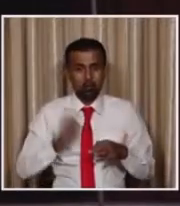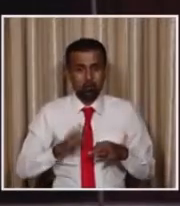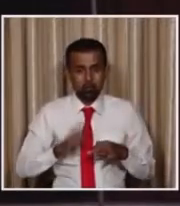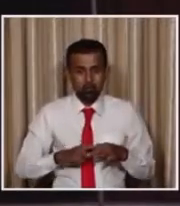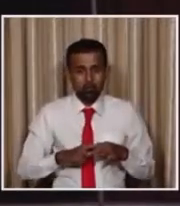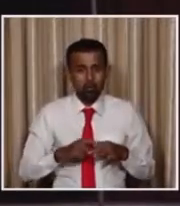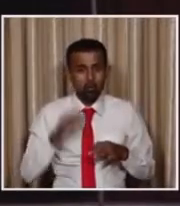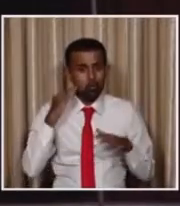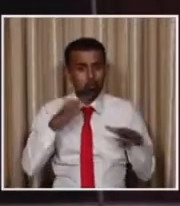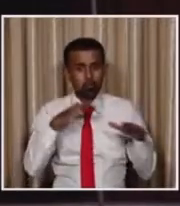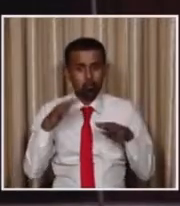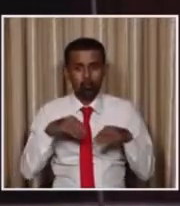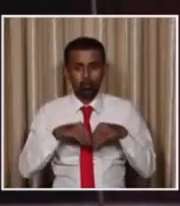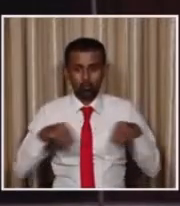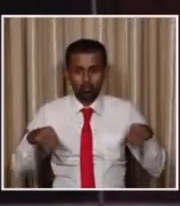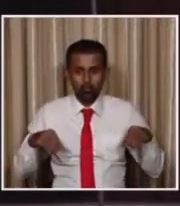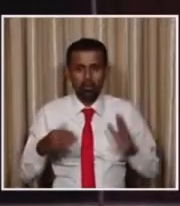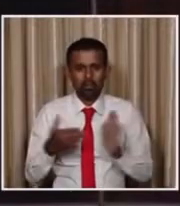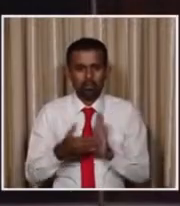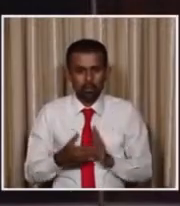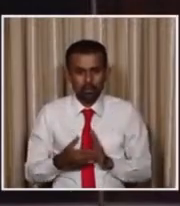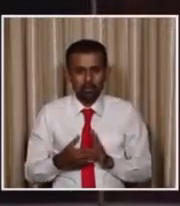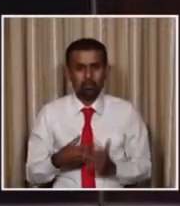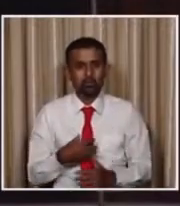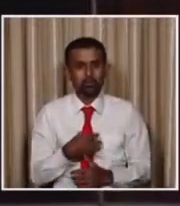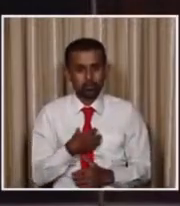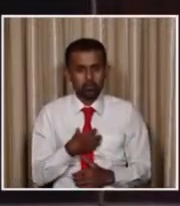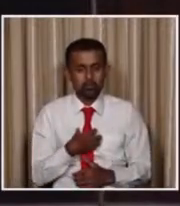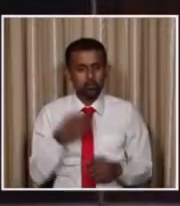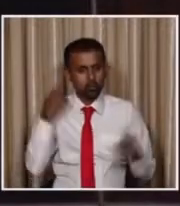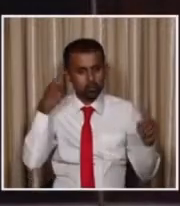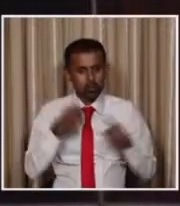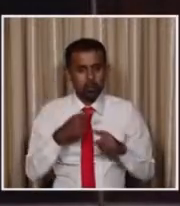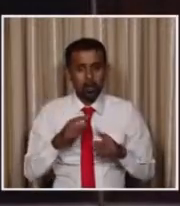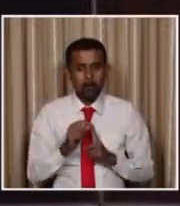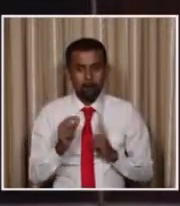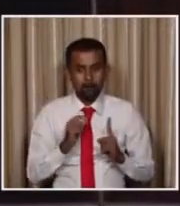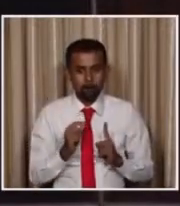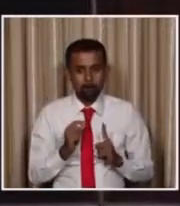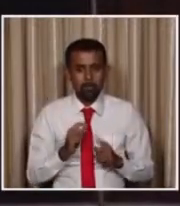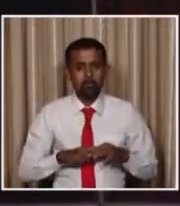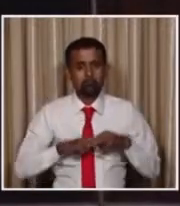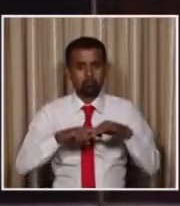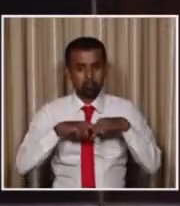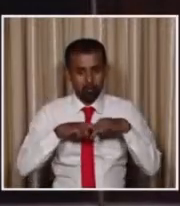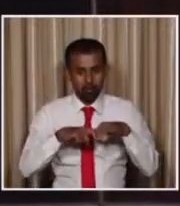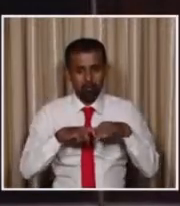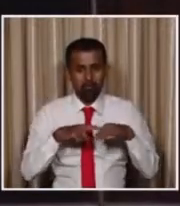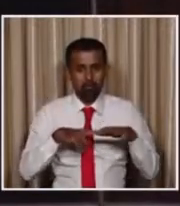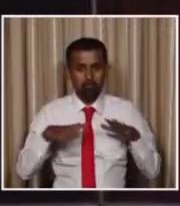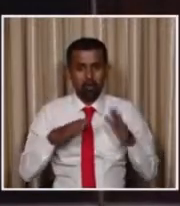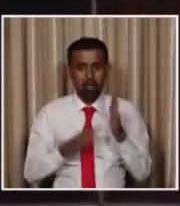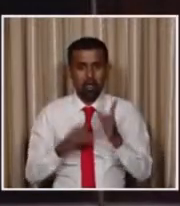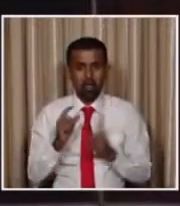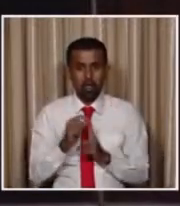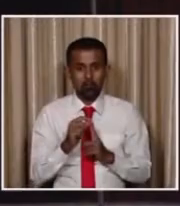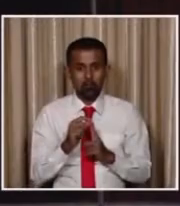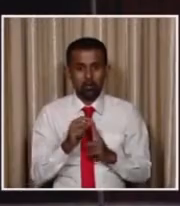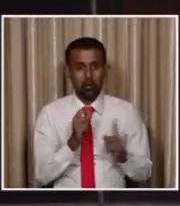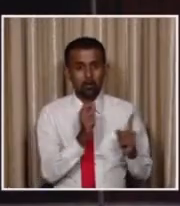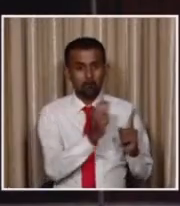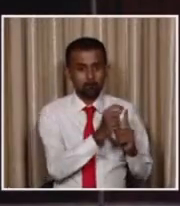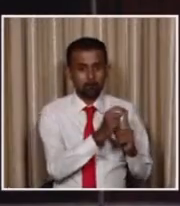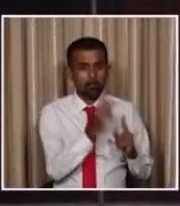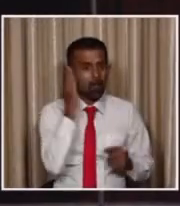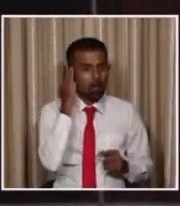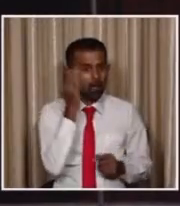pilibandawa mahajanathawa govi janathawa pida widina e duggenawilla pilibandawa me parlimenthuwedi api prashna kara wanajeevi amathya garu pavithra